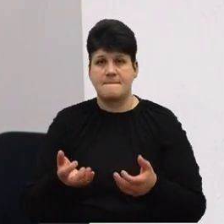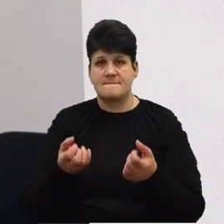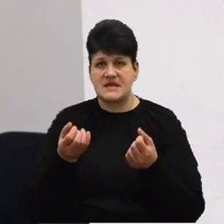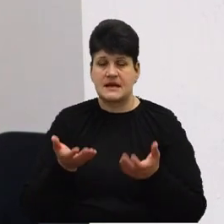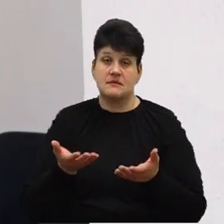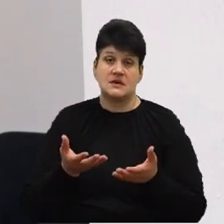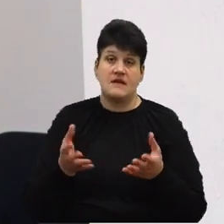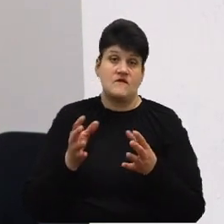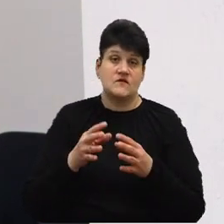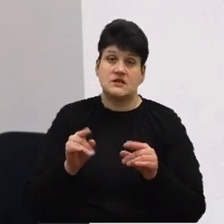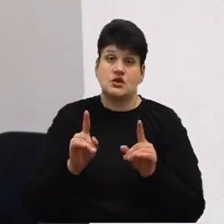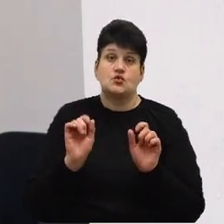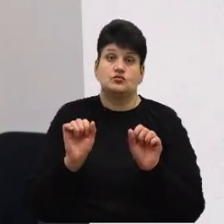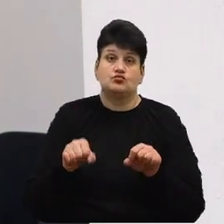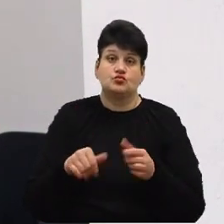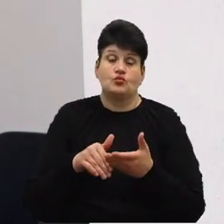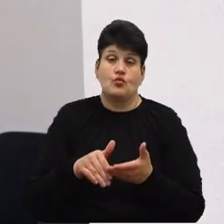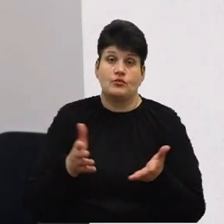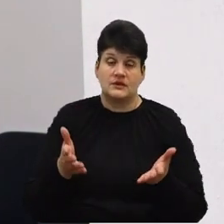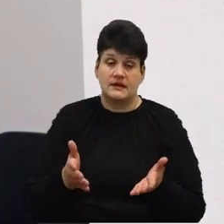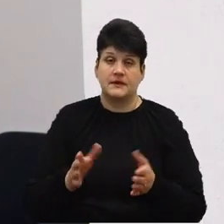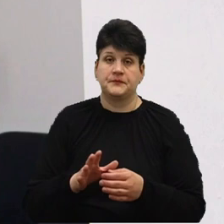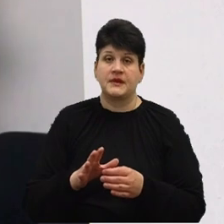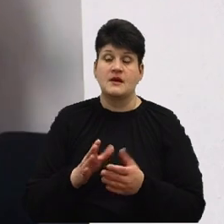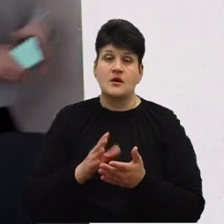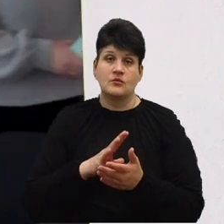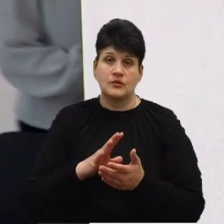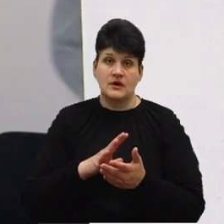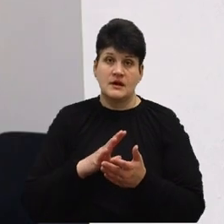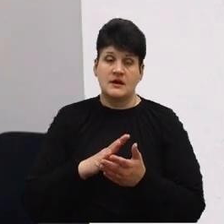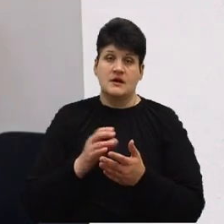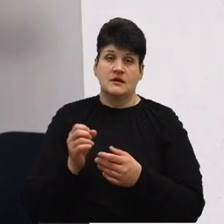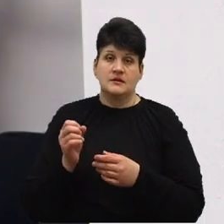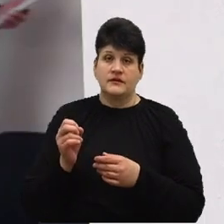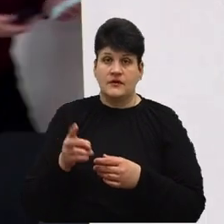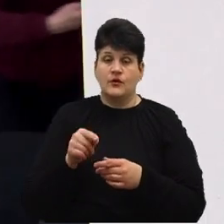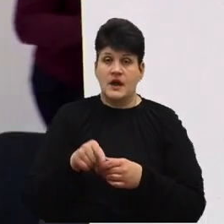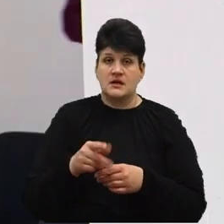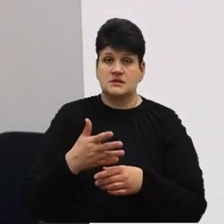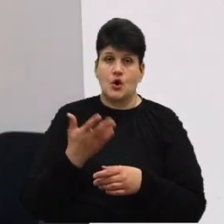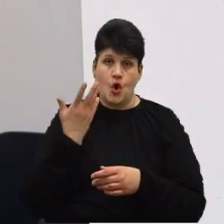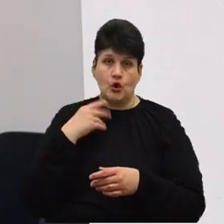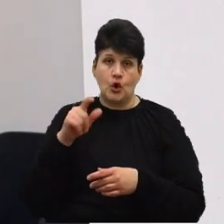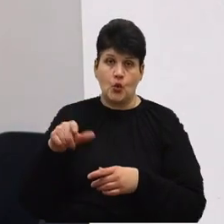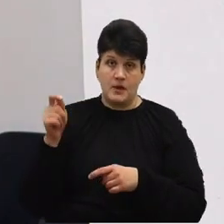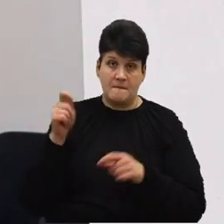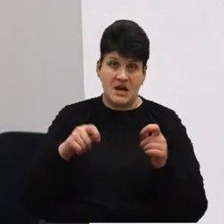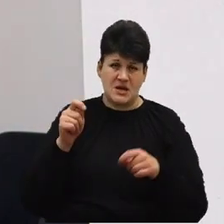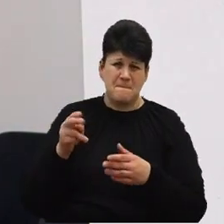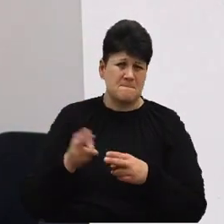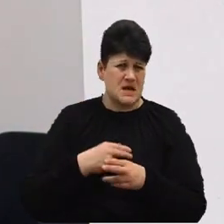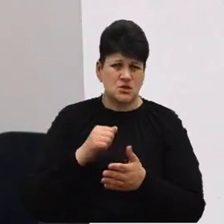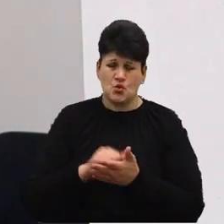Все, що ми можемо чим допомогти. Чи навіть перенаправлення у дівчат по адвокації. У нас були випадки, коли люди приїжджали без документів